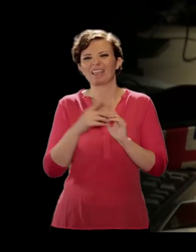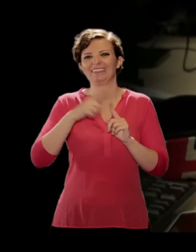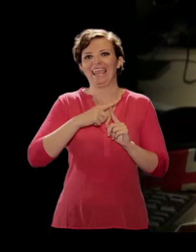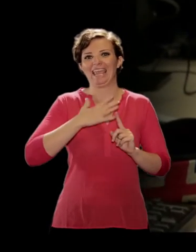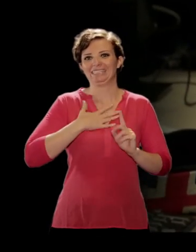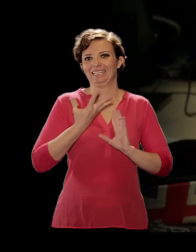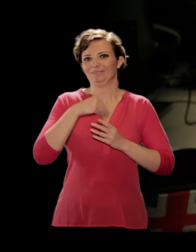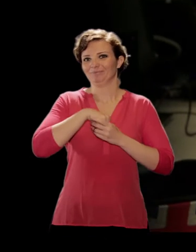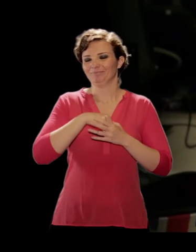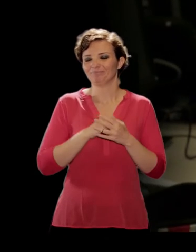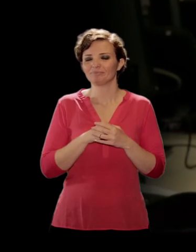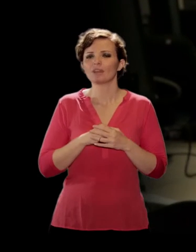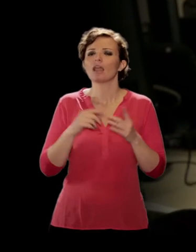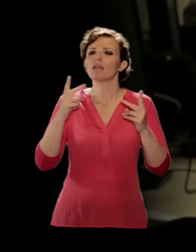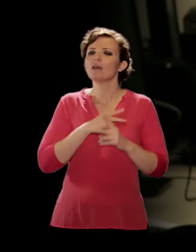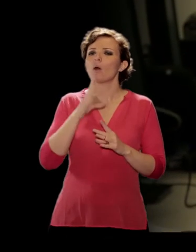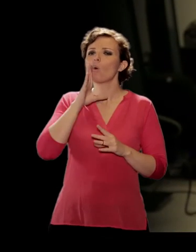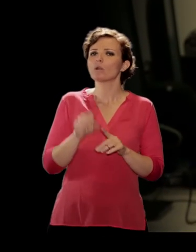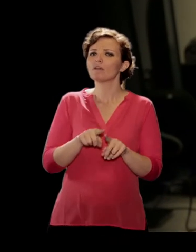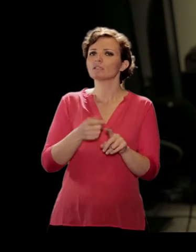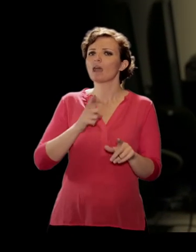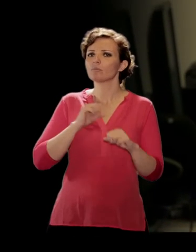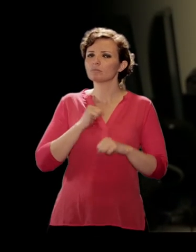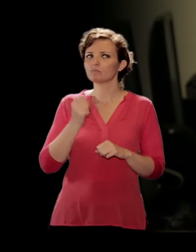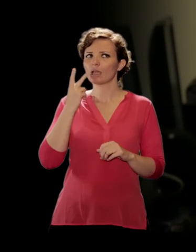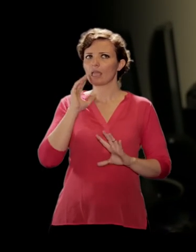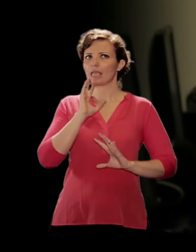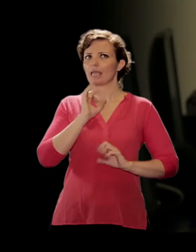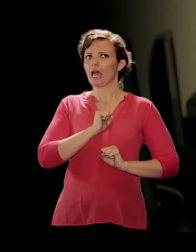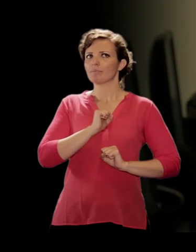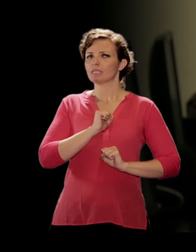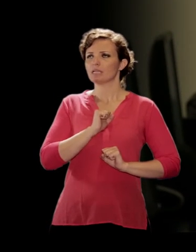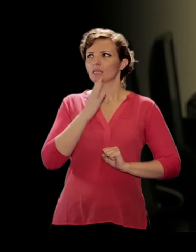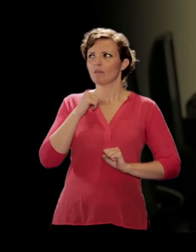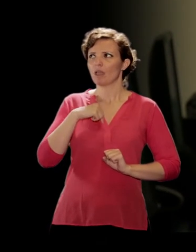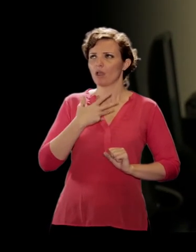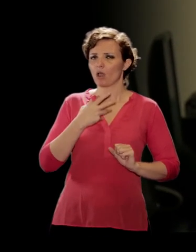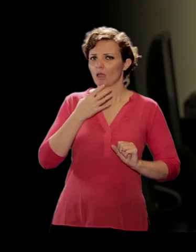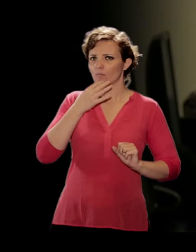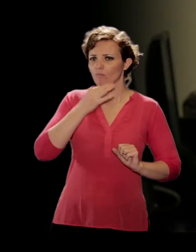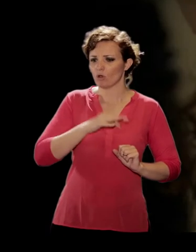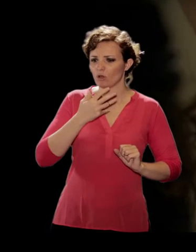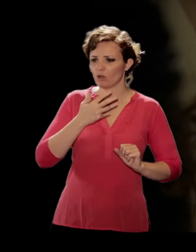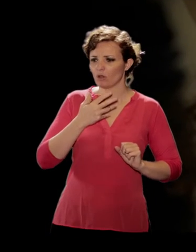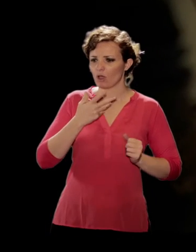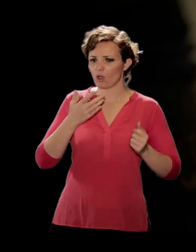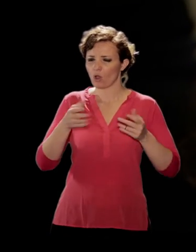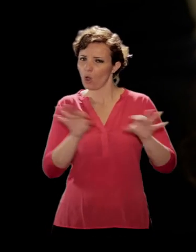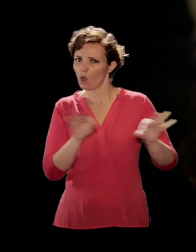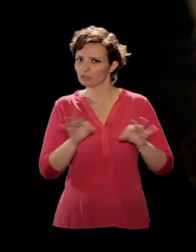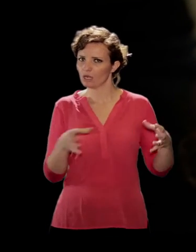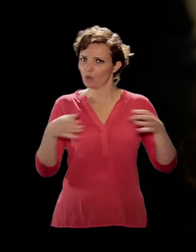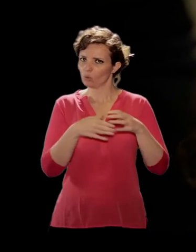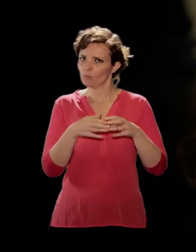tesi. In particolare l'università mi ha dato l'opportunità di capire quanto effettivamente avessi le capacità di coordinare un team di sviluppo